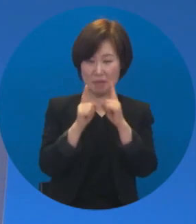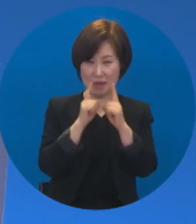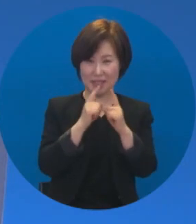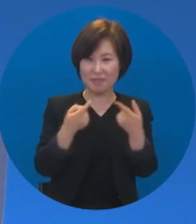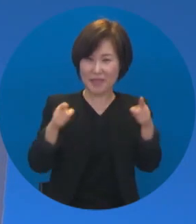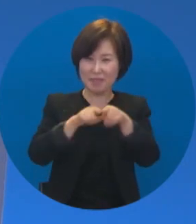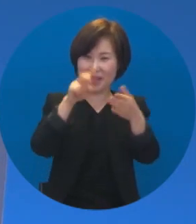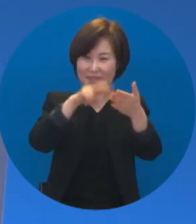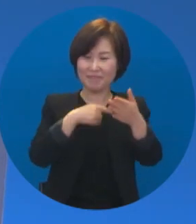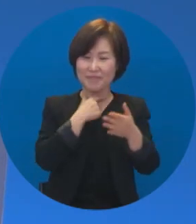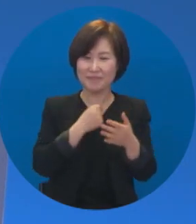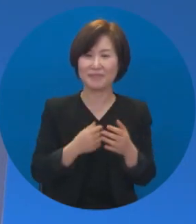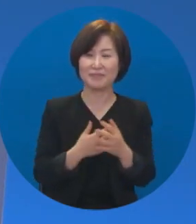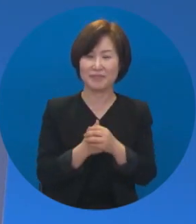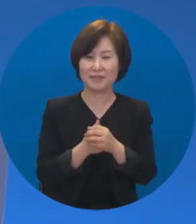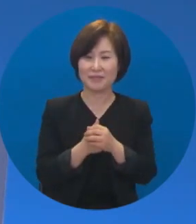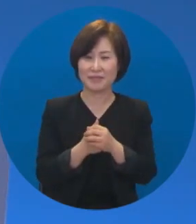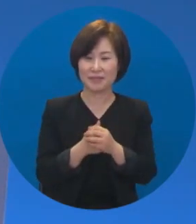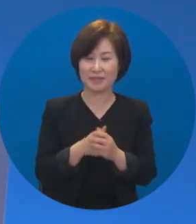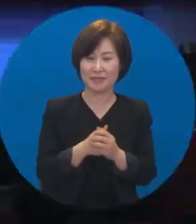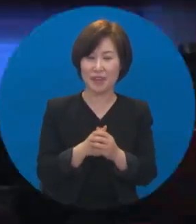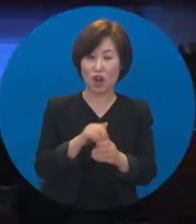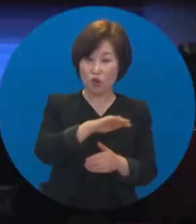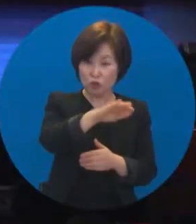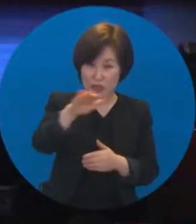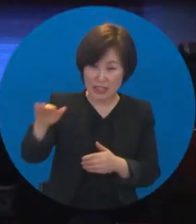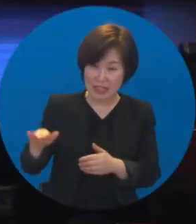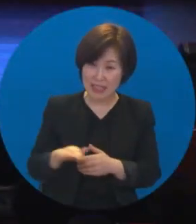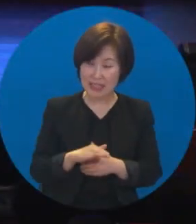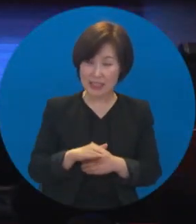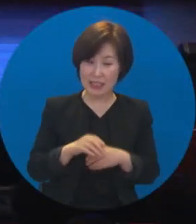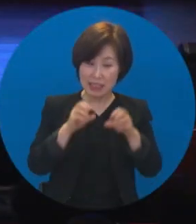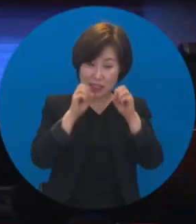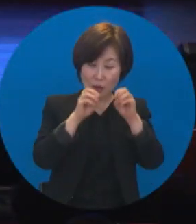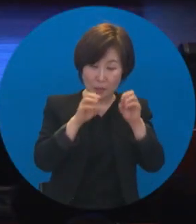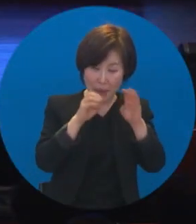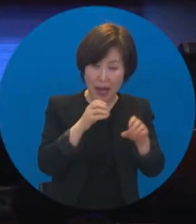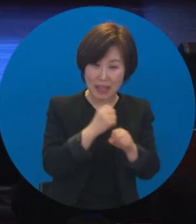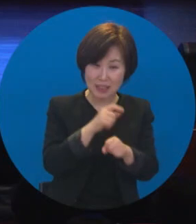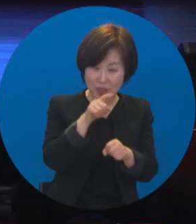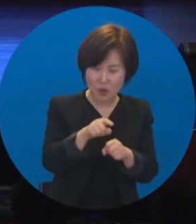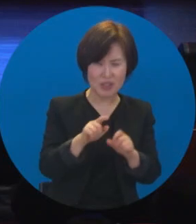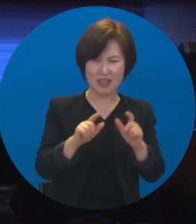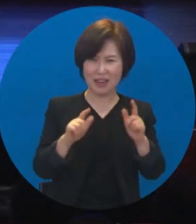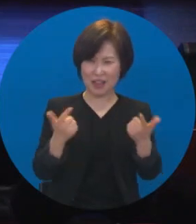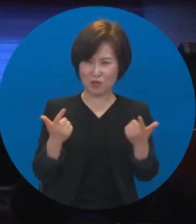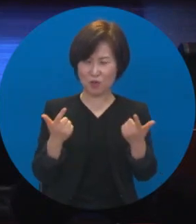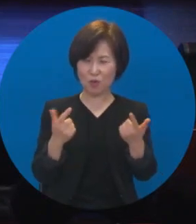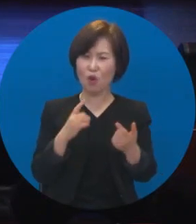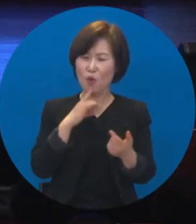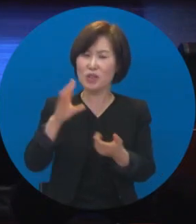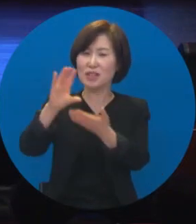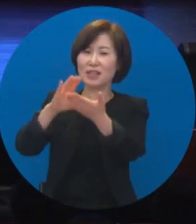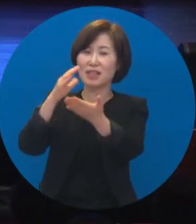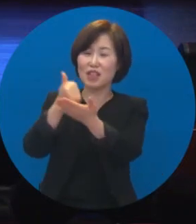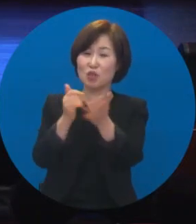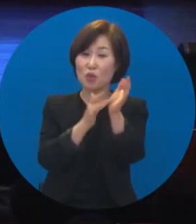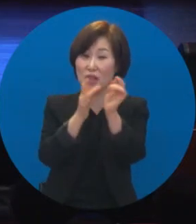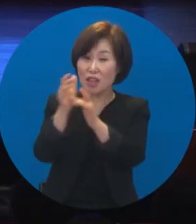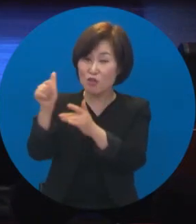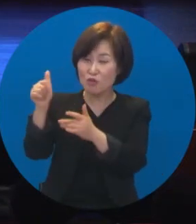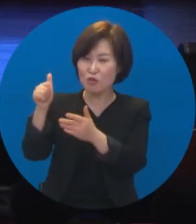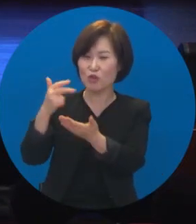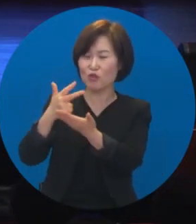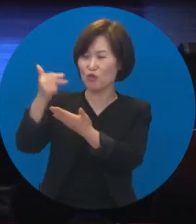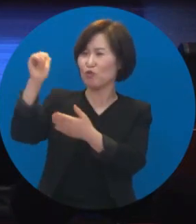함께 읽어보도록 하겠습니다. 시작. 우리는 우리를 전파하는 것이 아니라 오직 그리스도 예수의 주